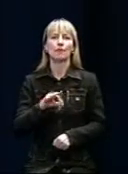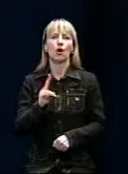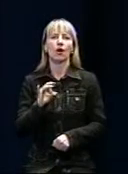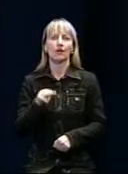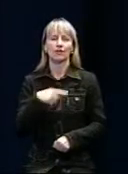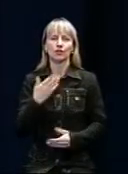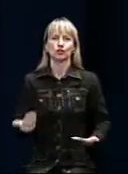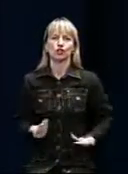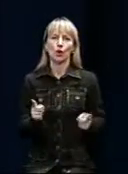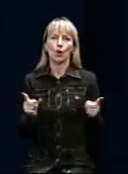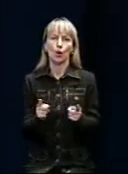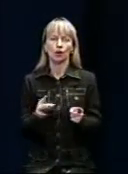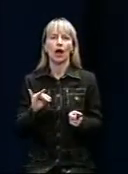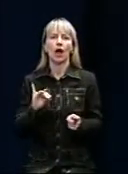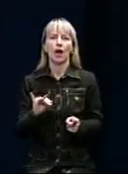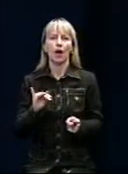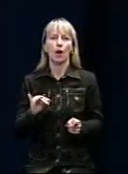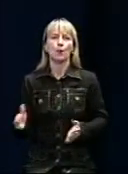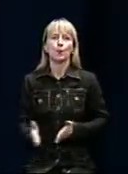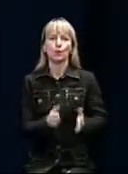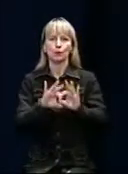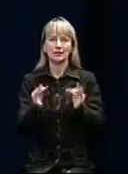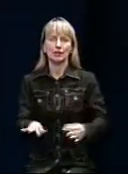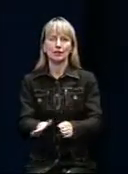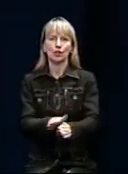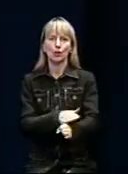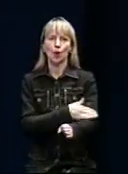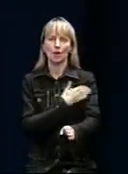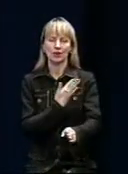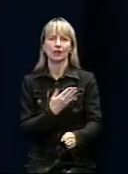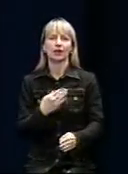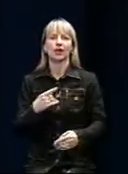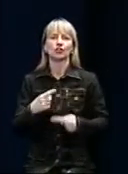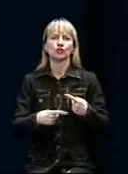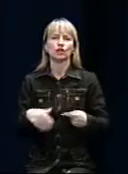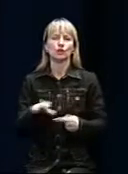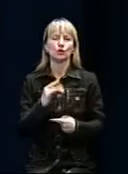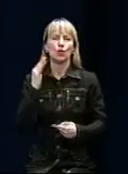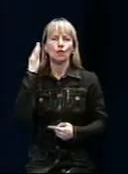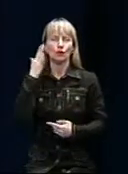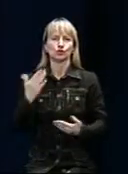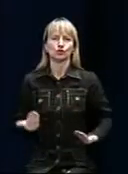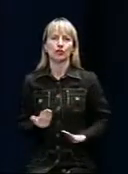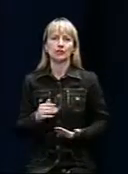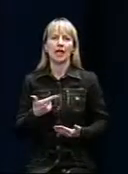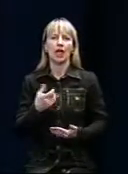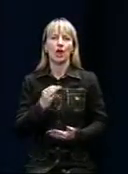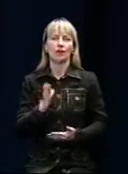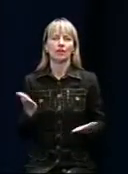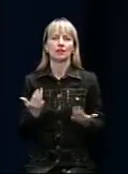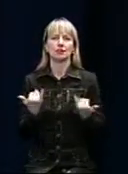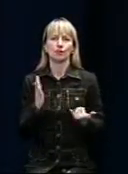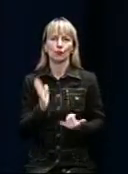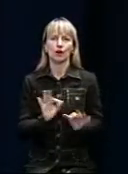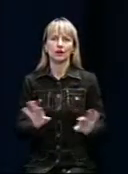а шлях мистецтва довгий». Тож маю надію, що років через 100 творчість героїв, про яких ми розповідатимемо в сьогоднішній